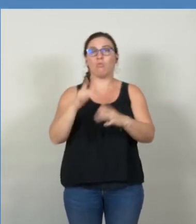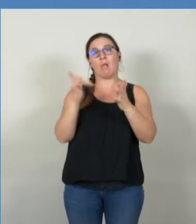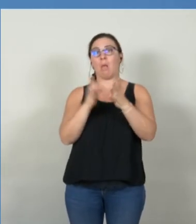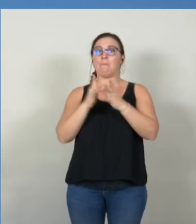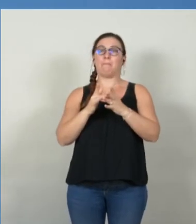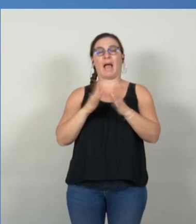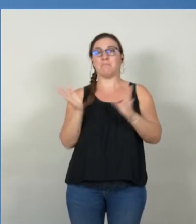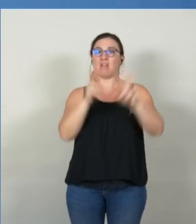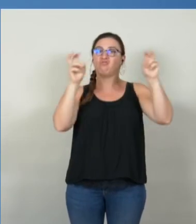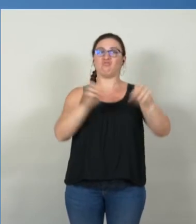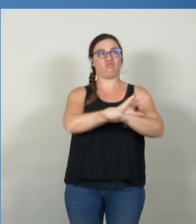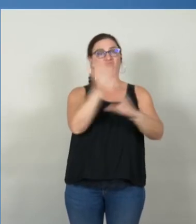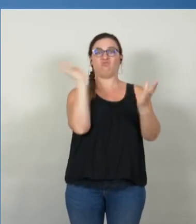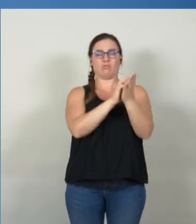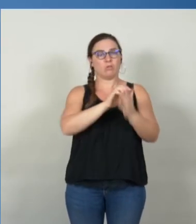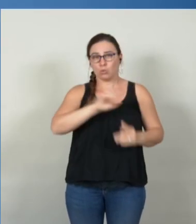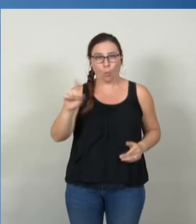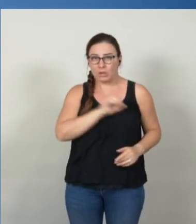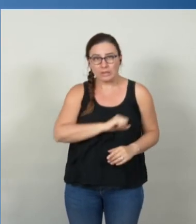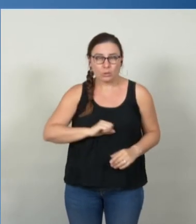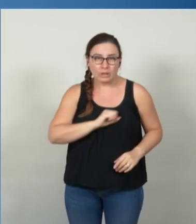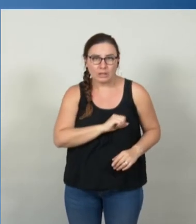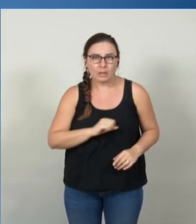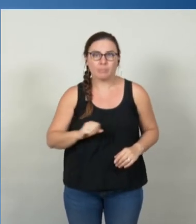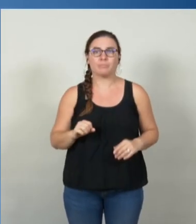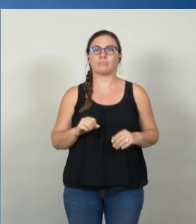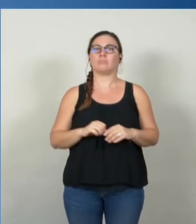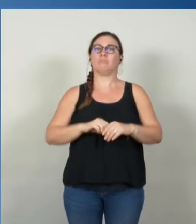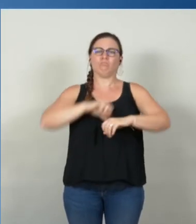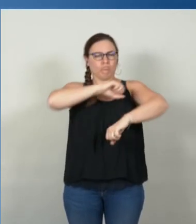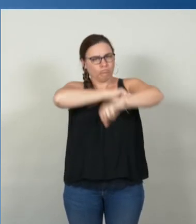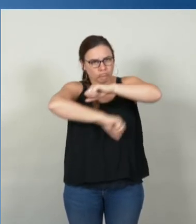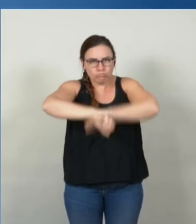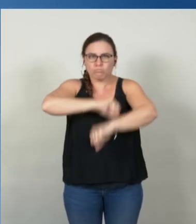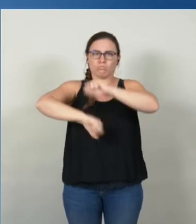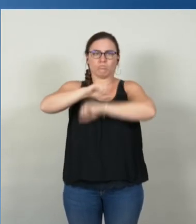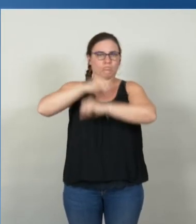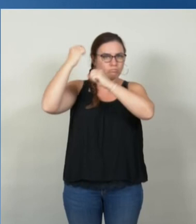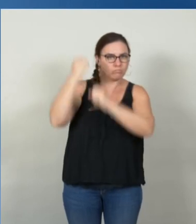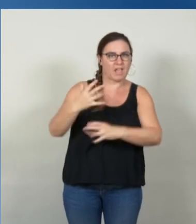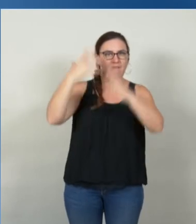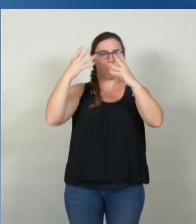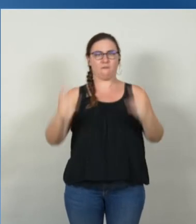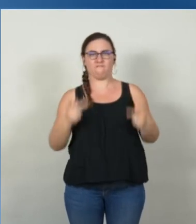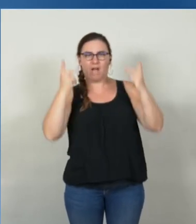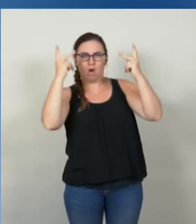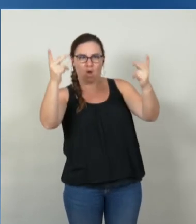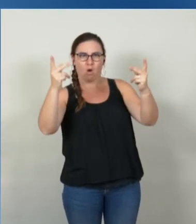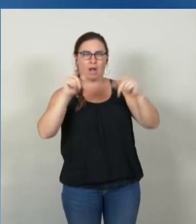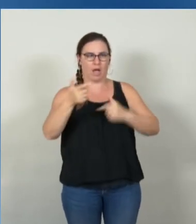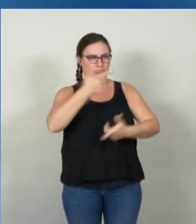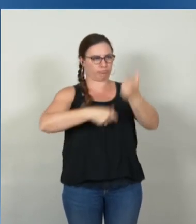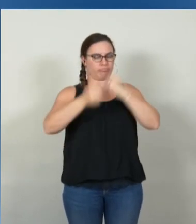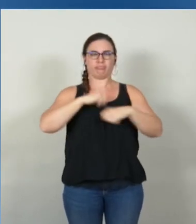je suis désolé mais quand il y a quand il y a des grandes opérations pour la ville et pour la valoriser il est capable de les